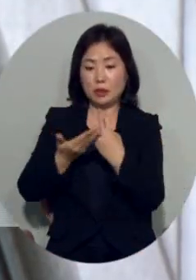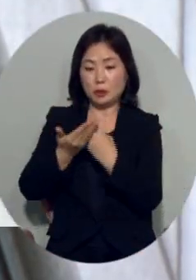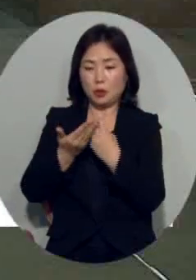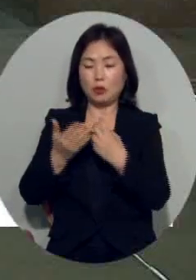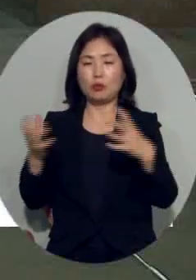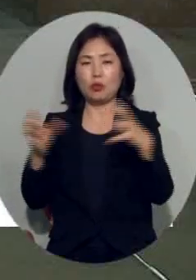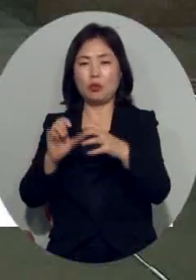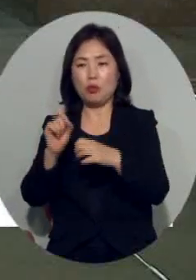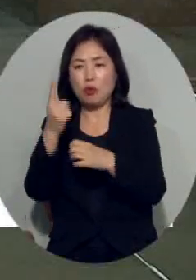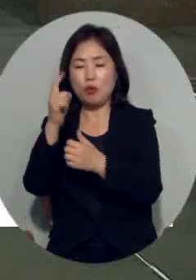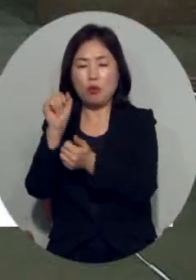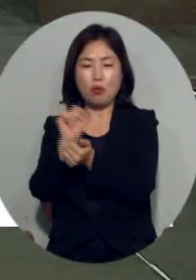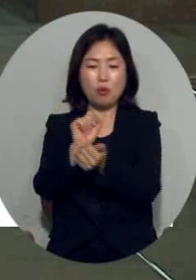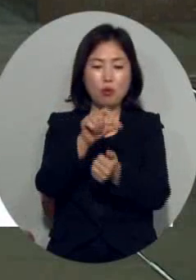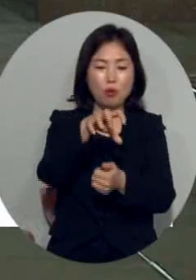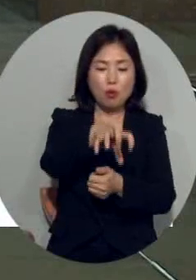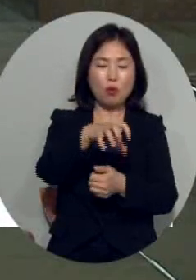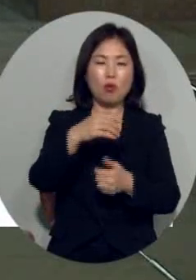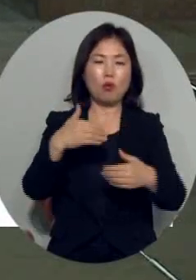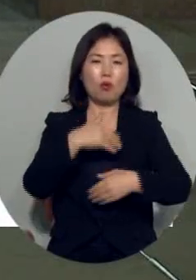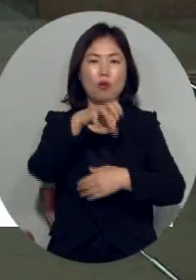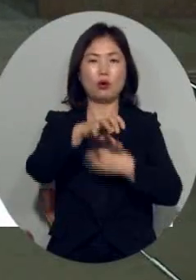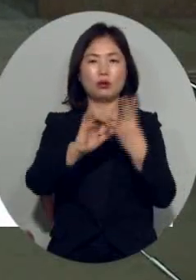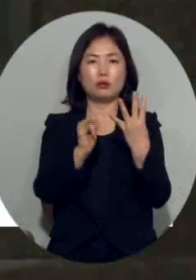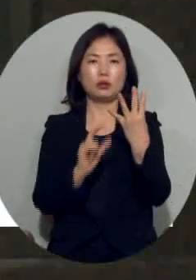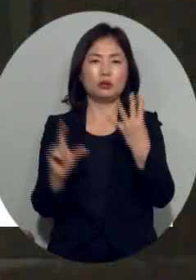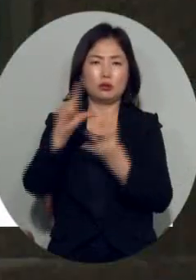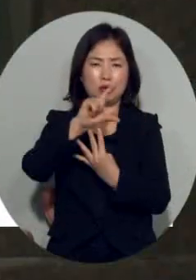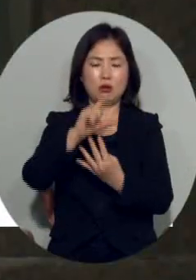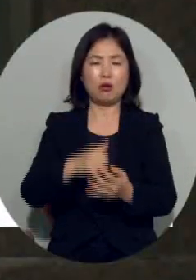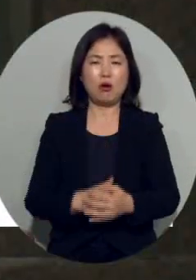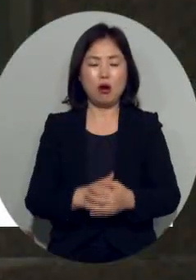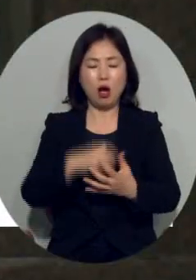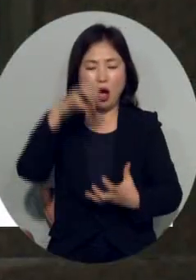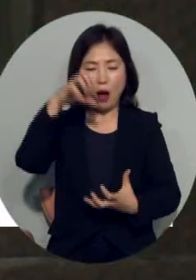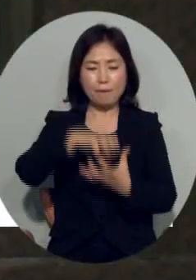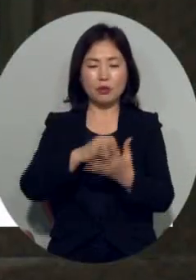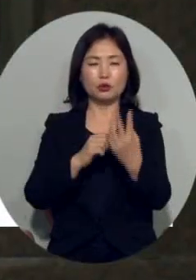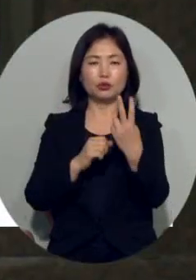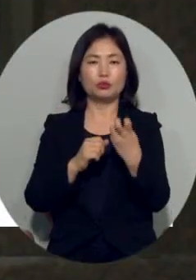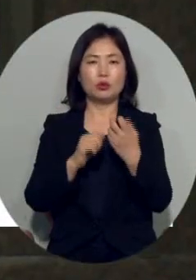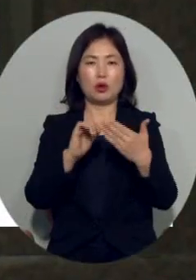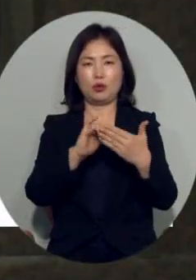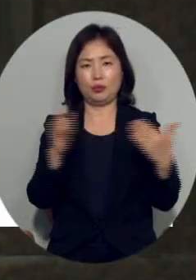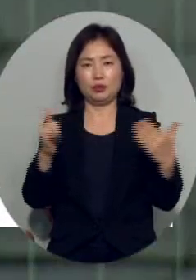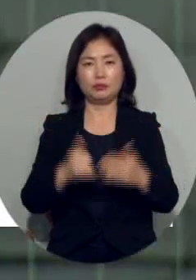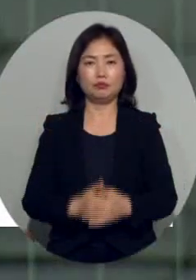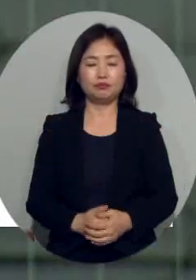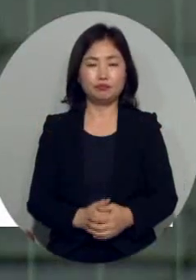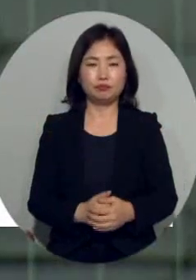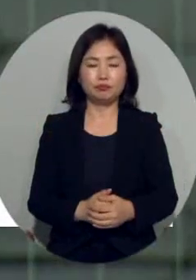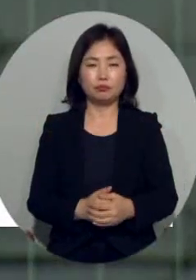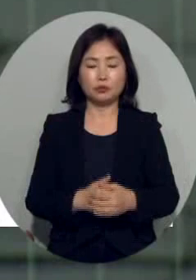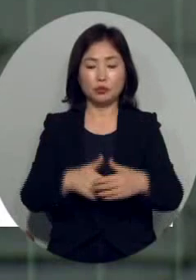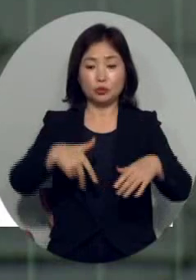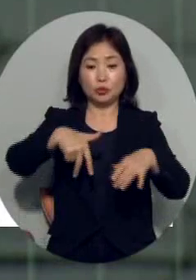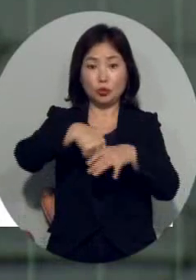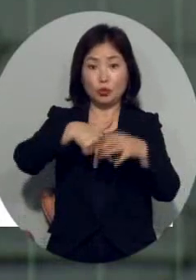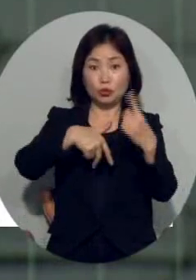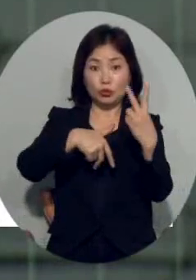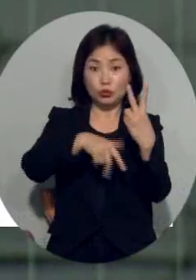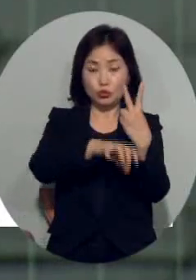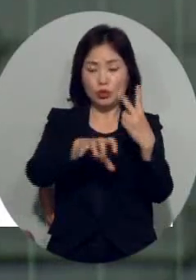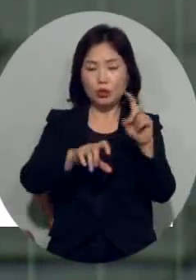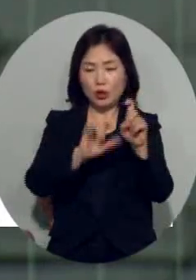단체 모임 확진자가 이용한 목욕시설에서 4명 확진되는 등 누적 29명으로 늘었습니다. 종교시설